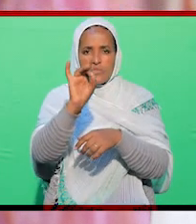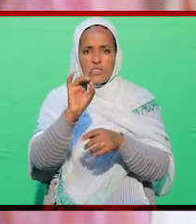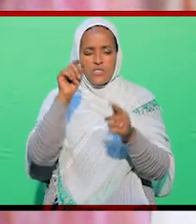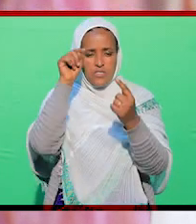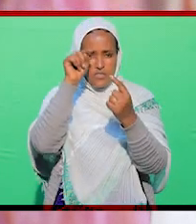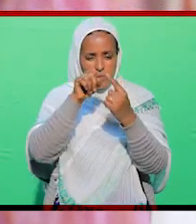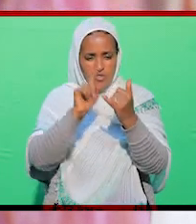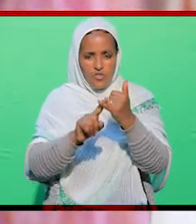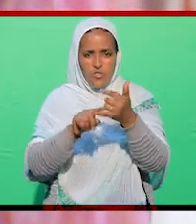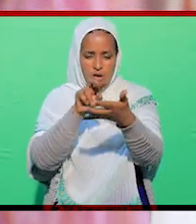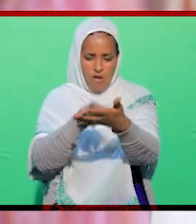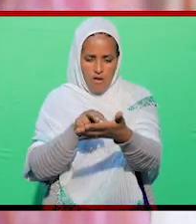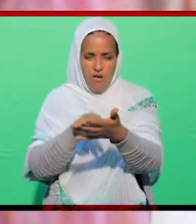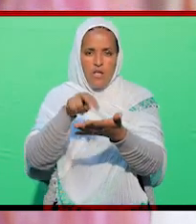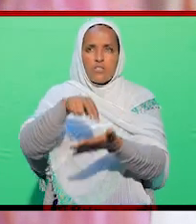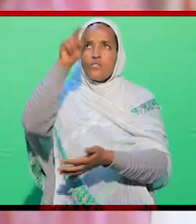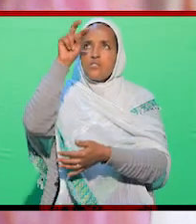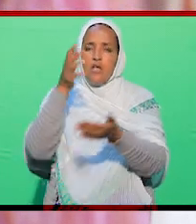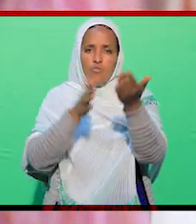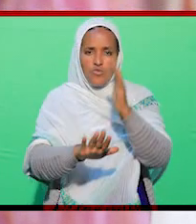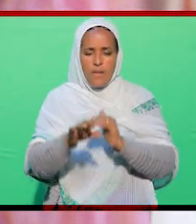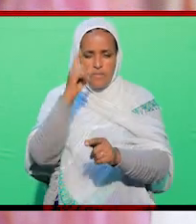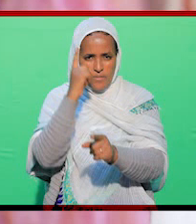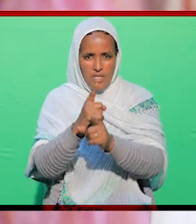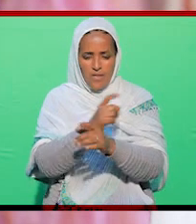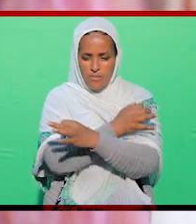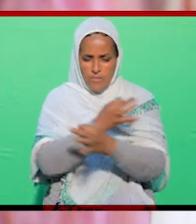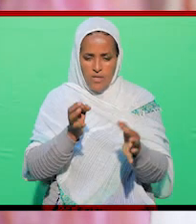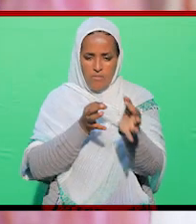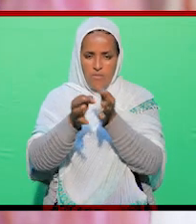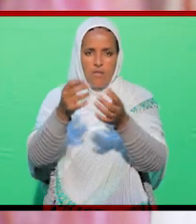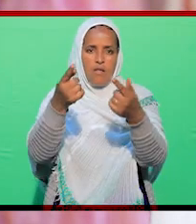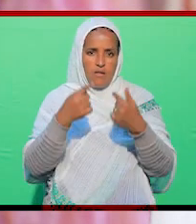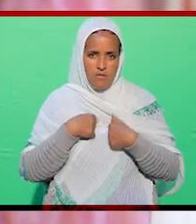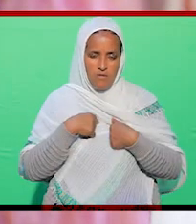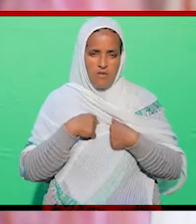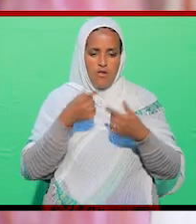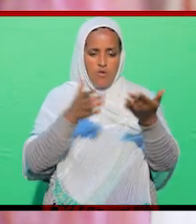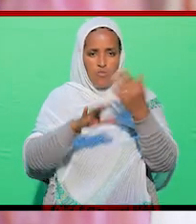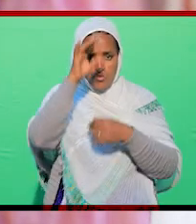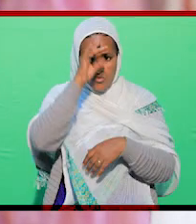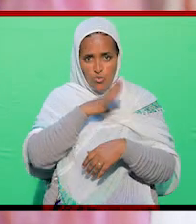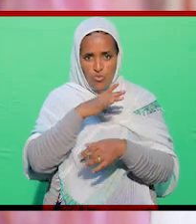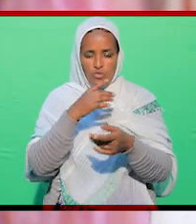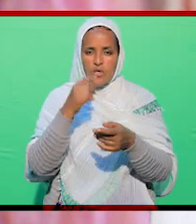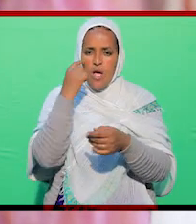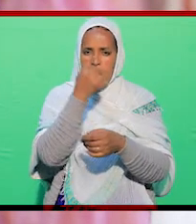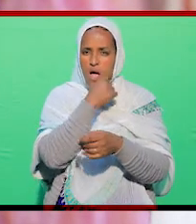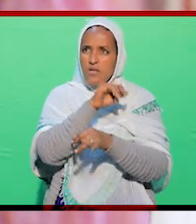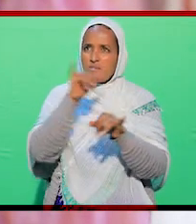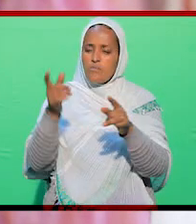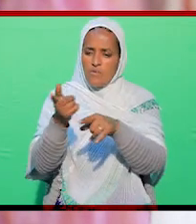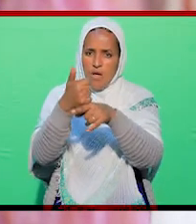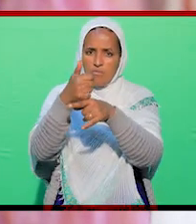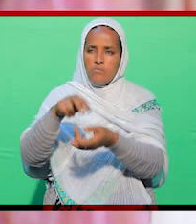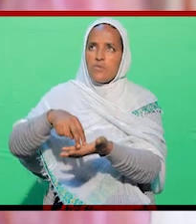መቃብያን ላይም ቀዳማዊ 8 1 እስከ ፍጻሜው ብናነበው ስለ ትንሣኤ ሙታን በሚገባ አብራርቶ ይነግረናል።